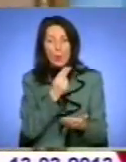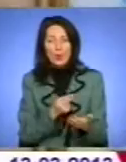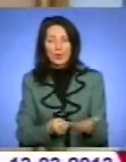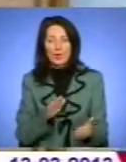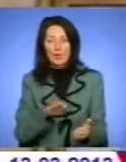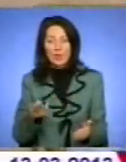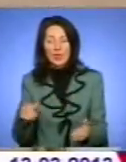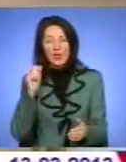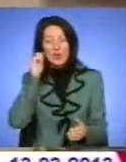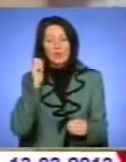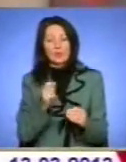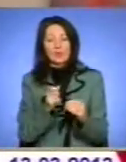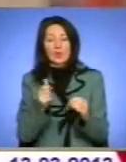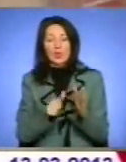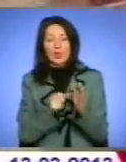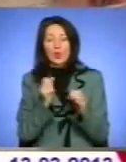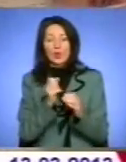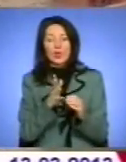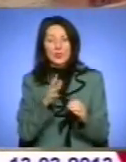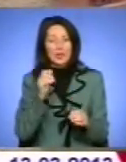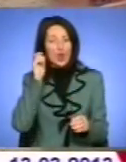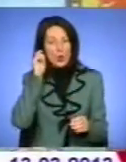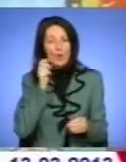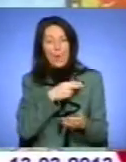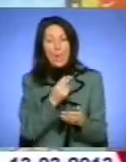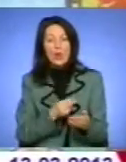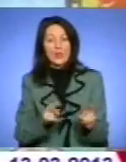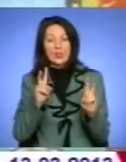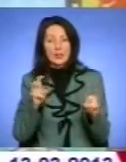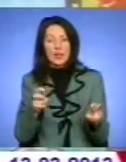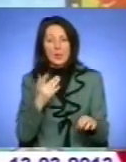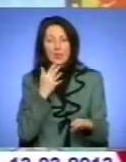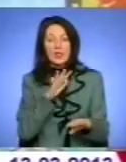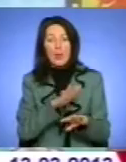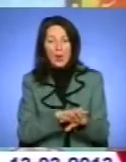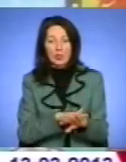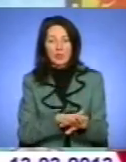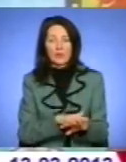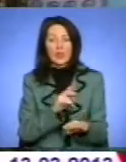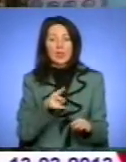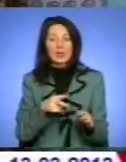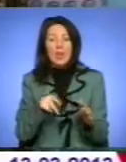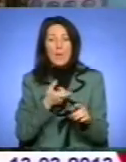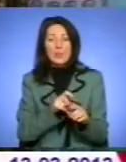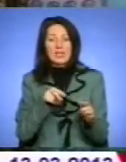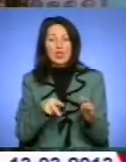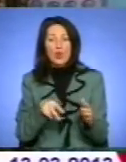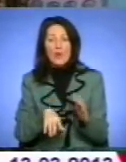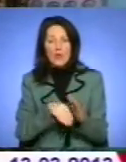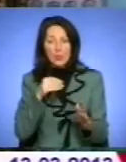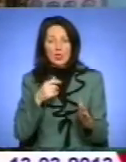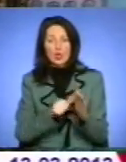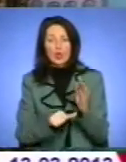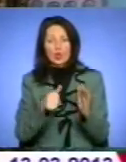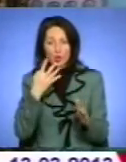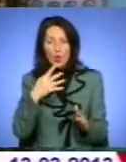на тему «Національний банк майбутнього». Серед більш як 2,5 тисяч робіт обрали 81 кращу. Їх українці можуть побачити